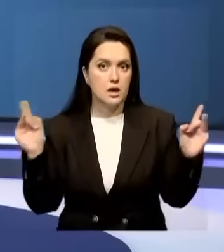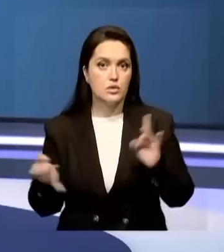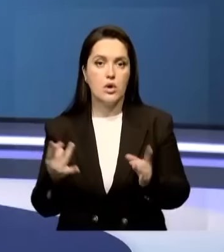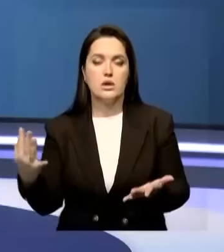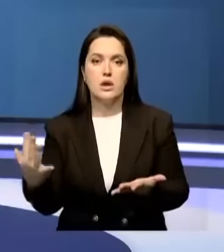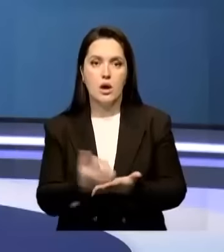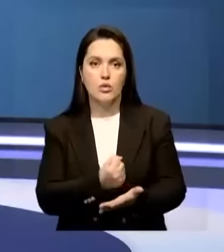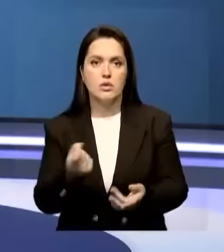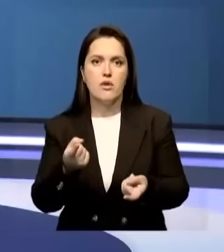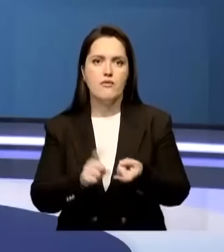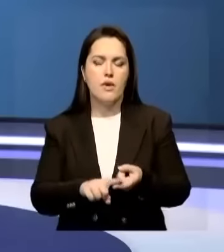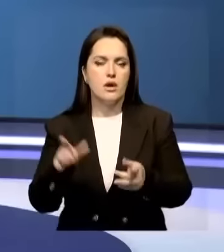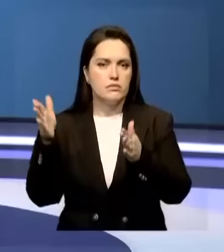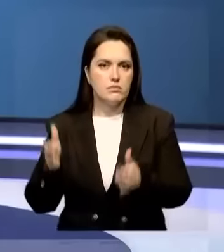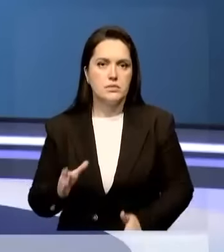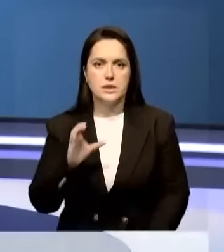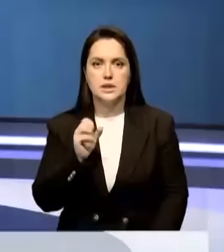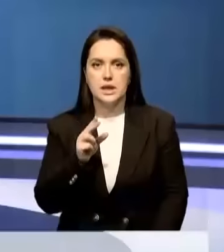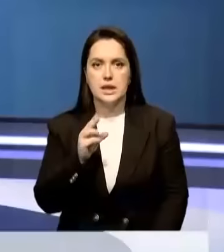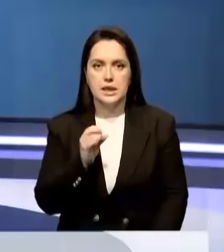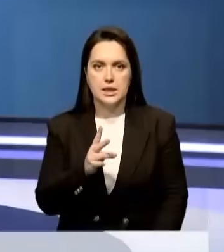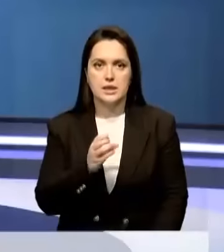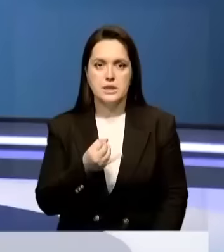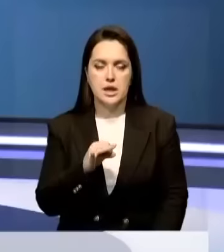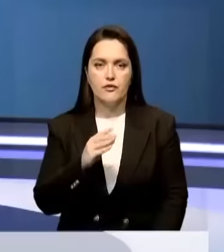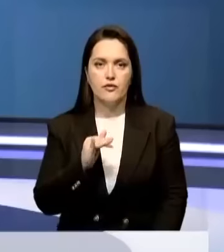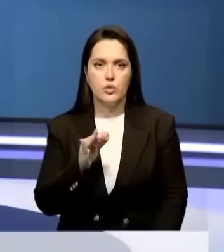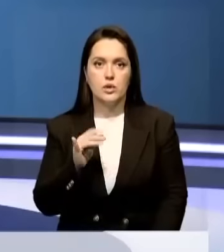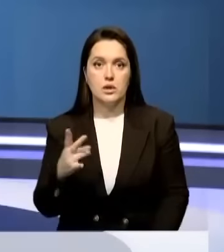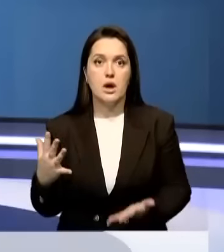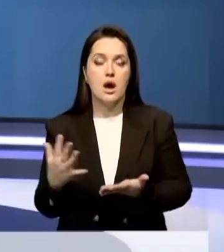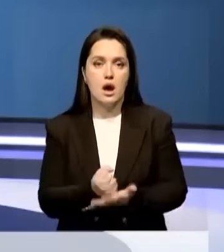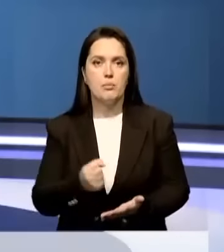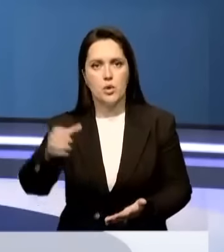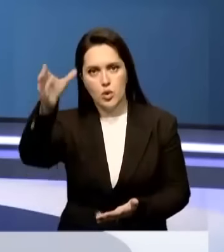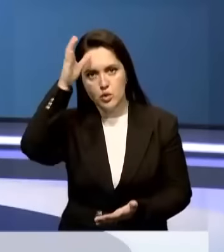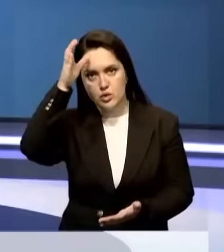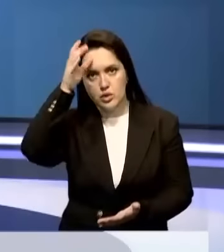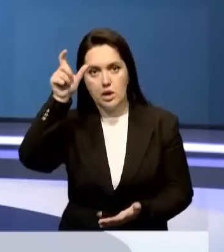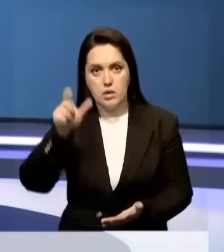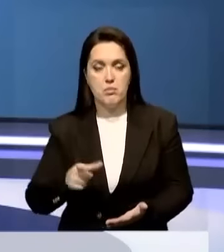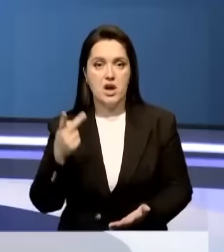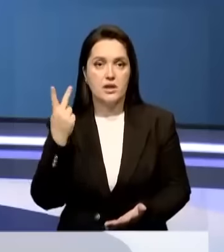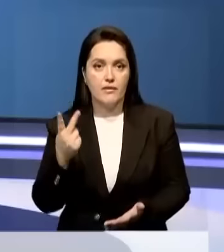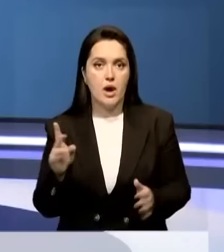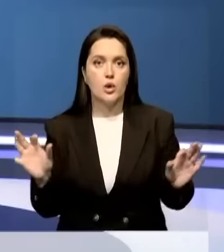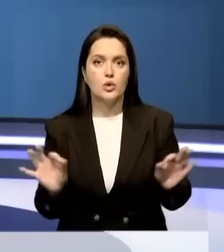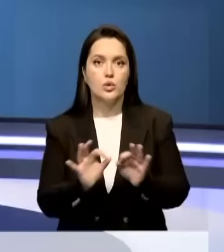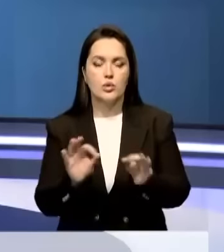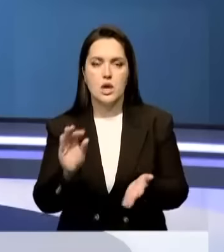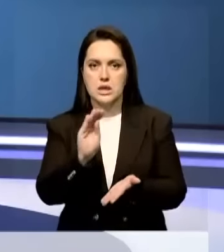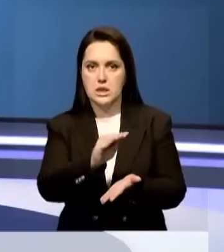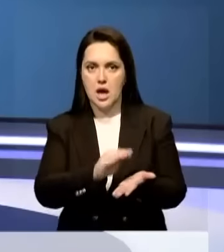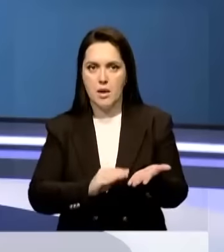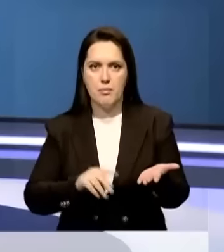Сенсационную находку, связанную с творчеством Сакена Сейфуллина, обнаружил доктор исторических наук. Это два кюя. Их записи хранились в